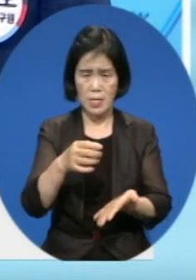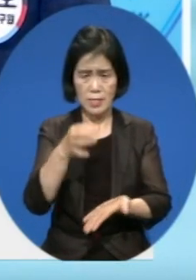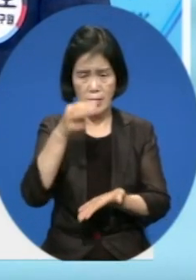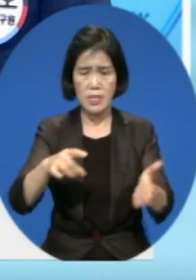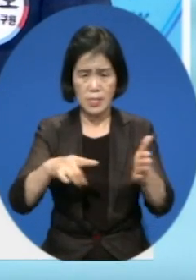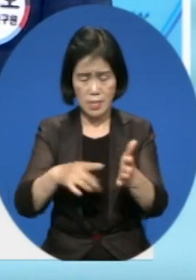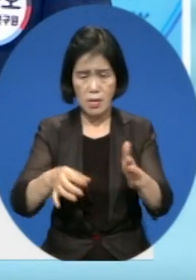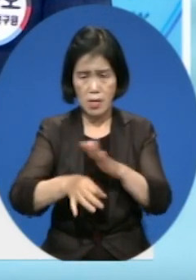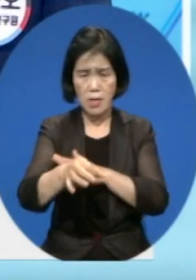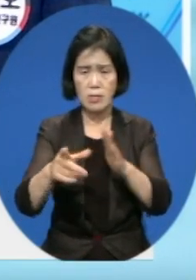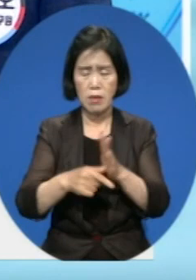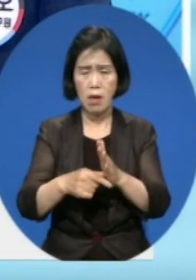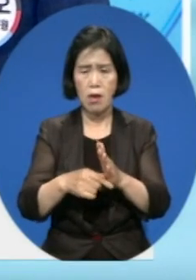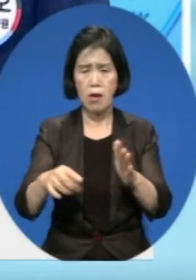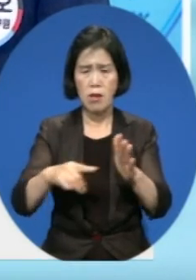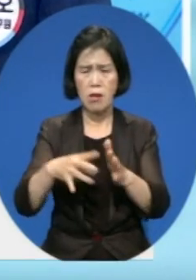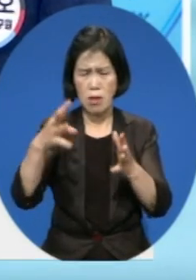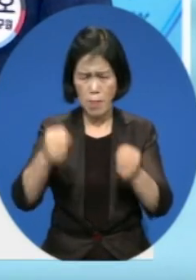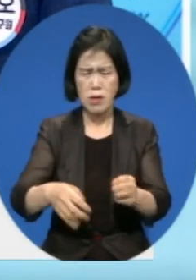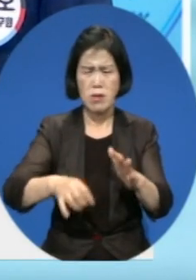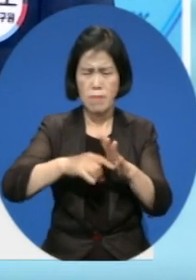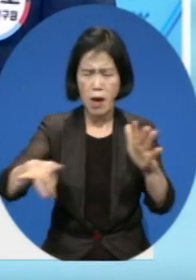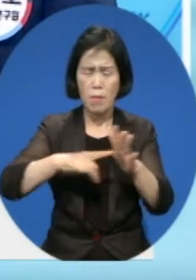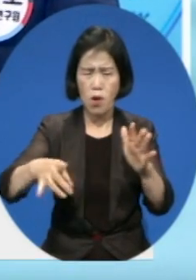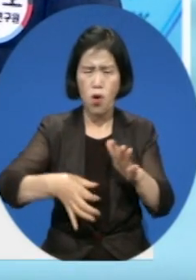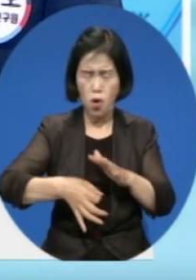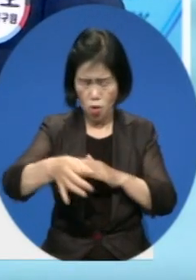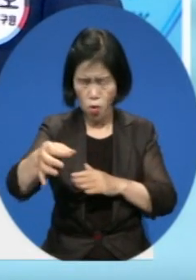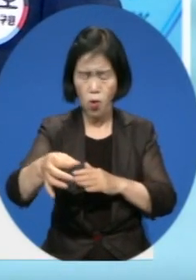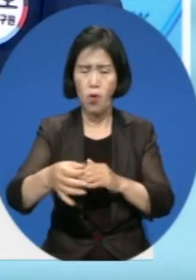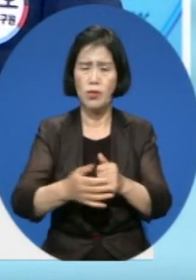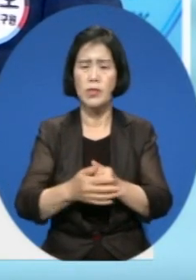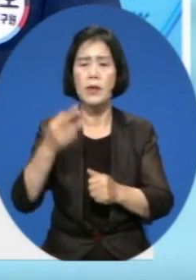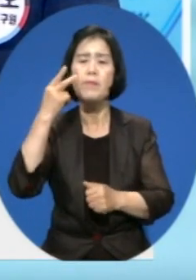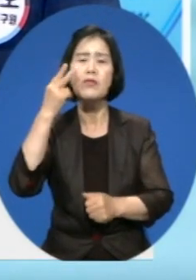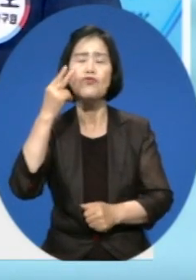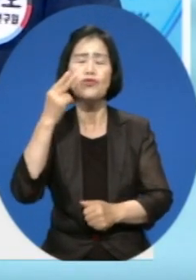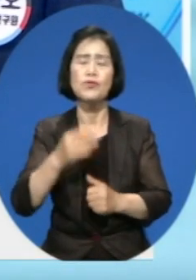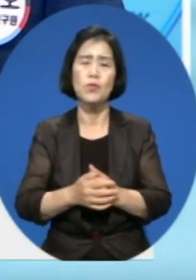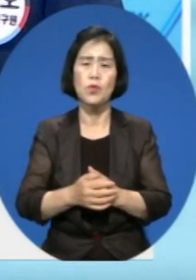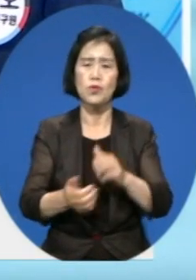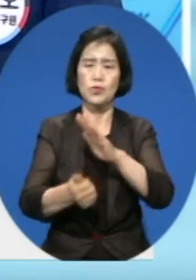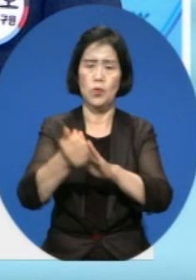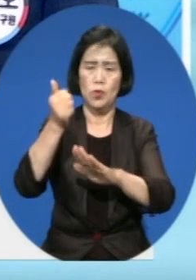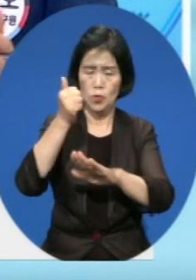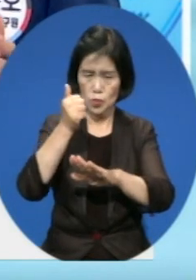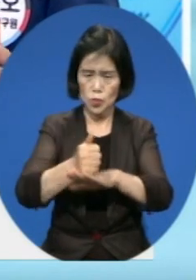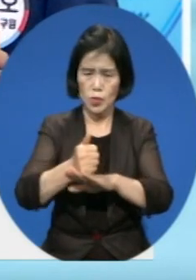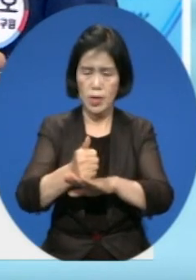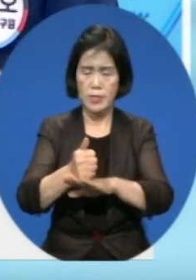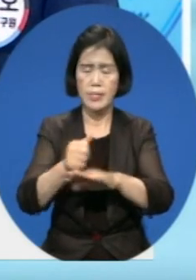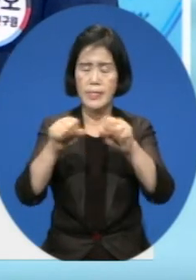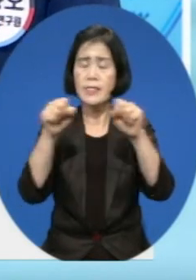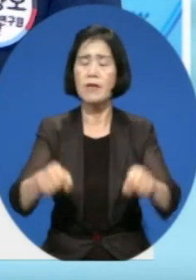진짜 고소득층은 그걸 재산세를 많이 걷어들이면 되거든요. 아 지금 이거는 네. 미국이 지금 굉장히 성공적으로 지금 해낸 그